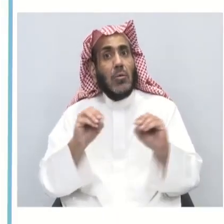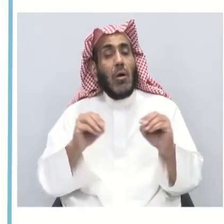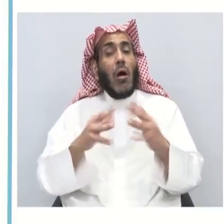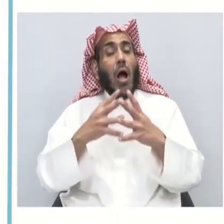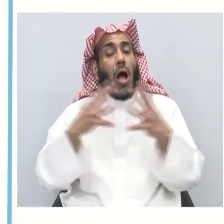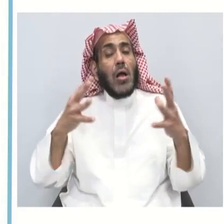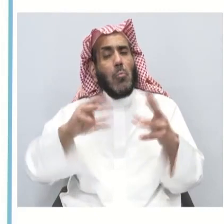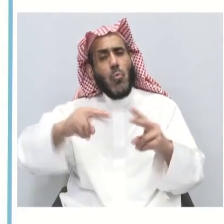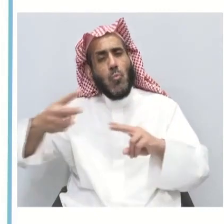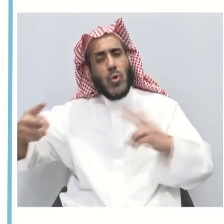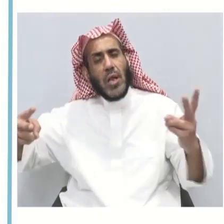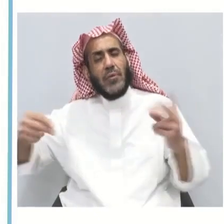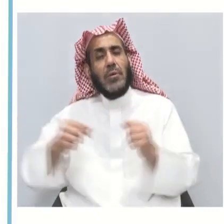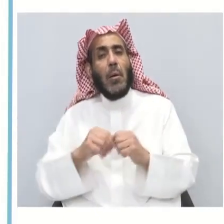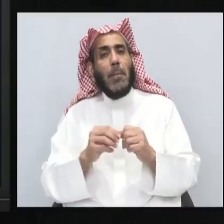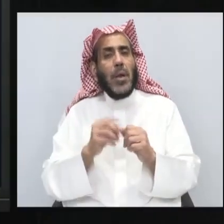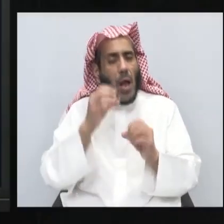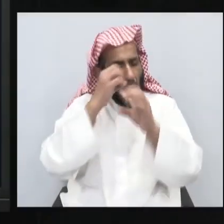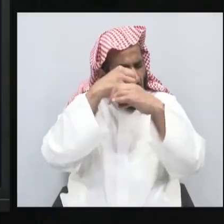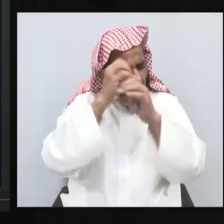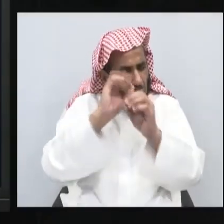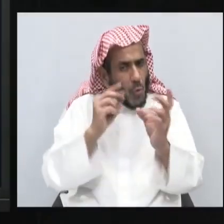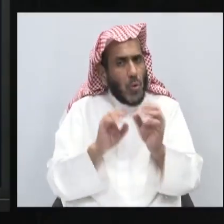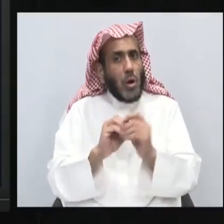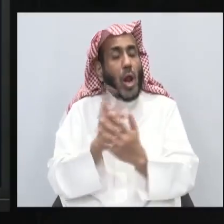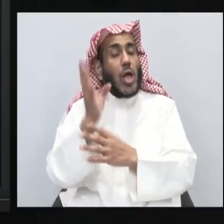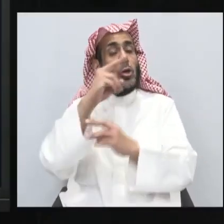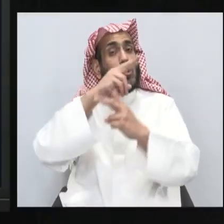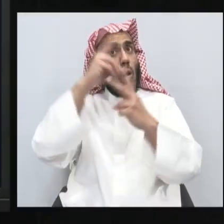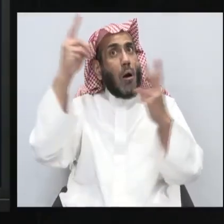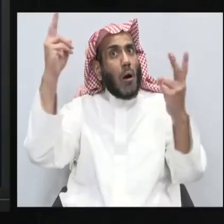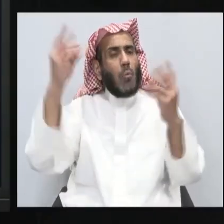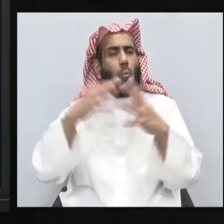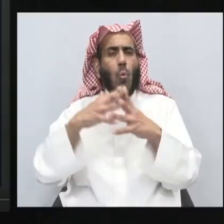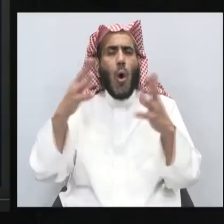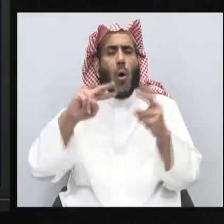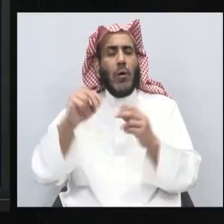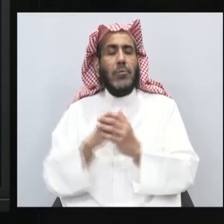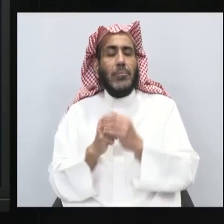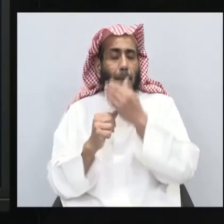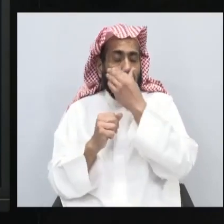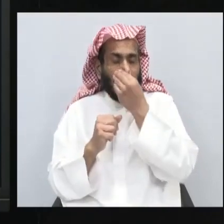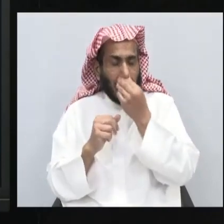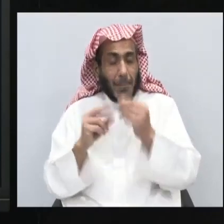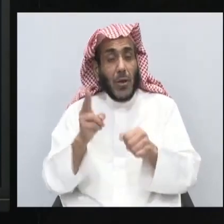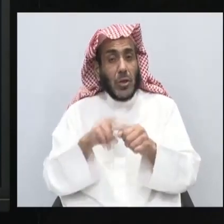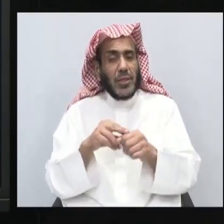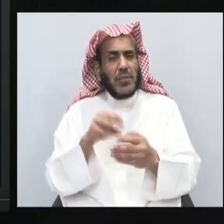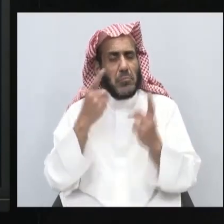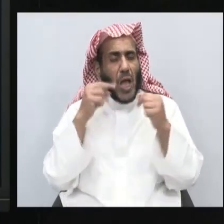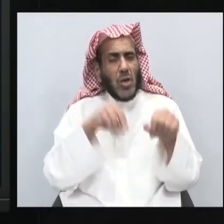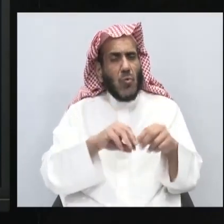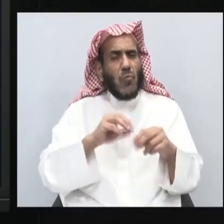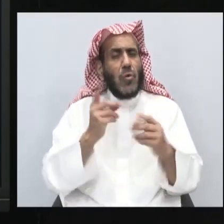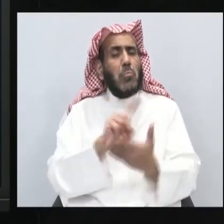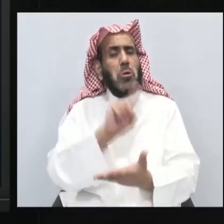أحجام مختلفة، منها المجهري، منها الأشجار العملاقة وغيره. أيضا تعيش في بيئات